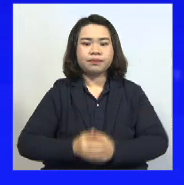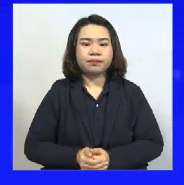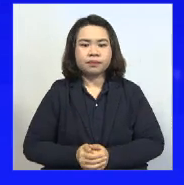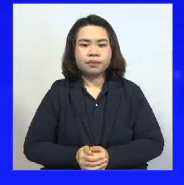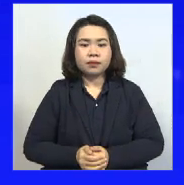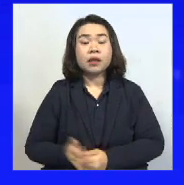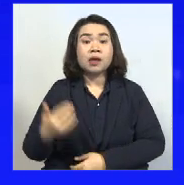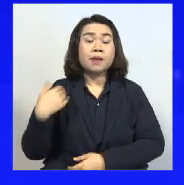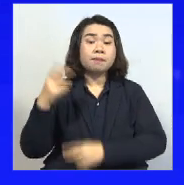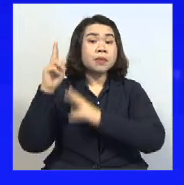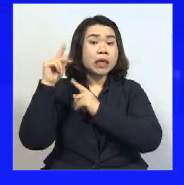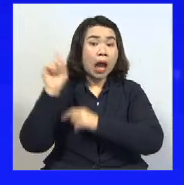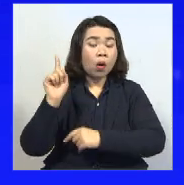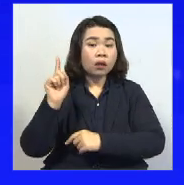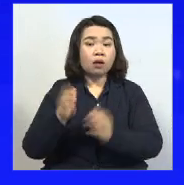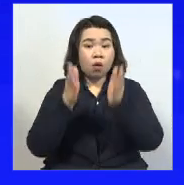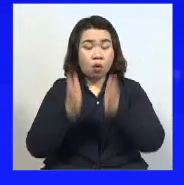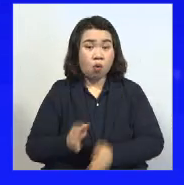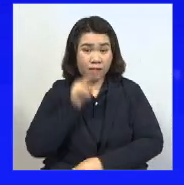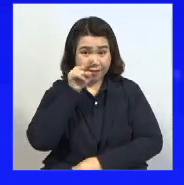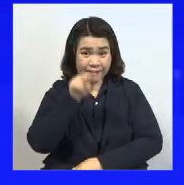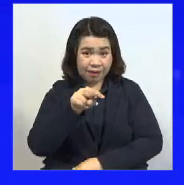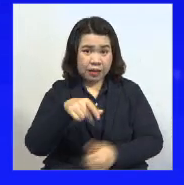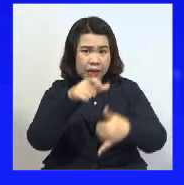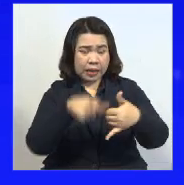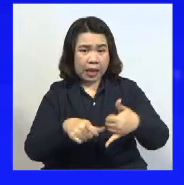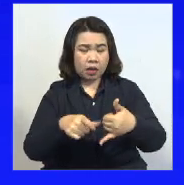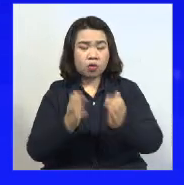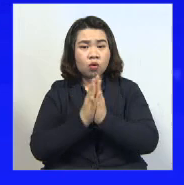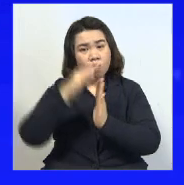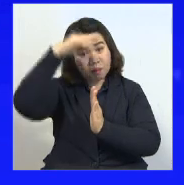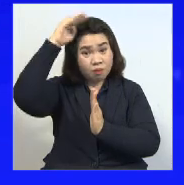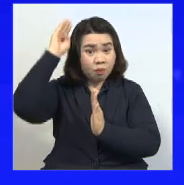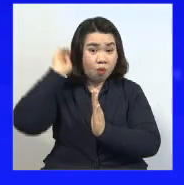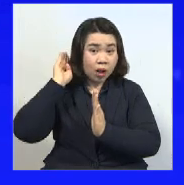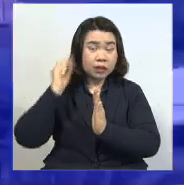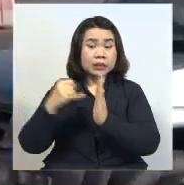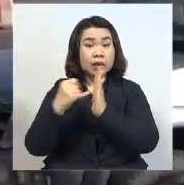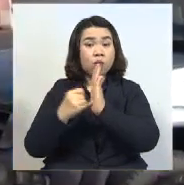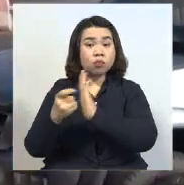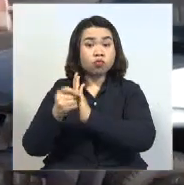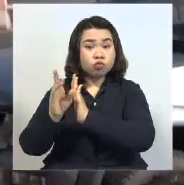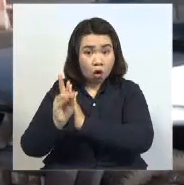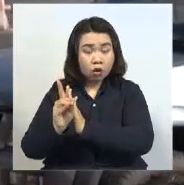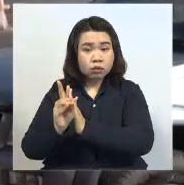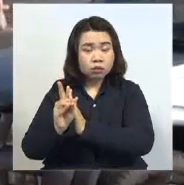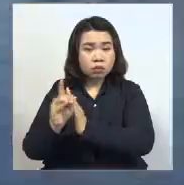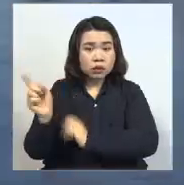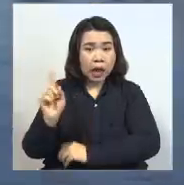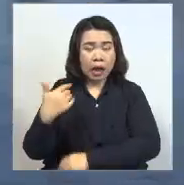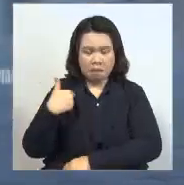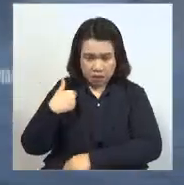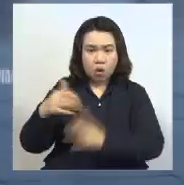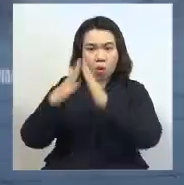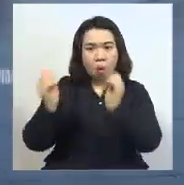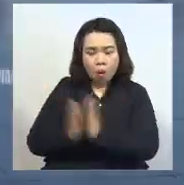ที่มีข่าวบอกว่ามีคนไปพบนายสมคิดบวชเป็นพระอยู่ที่จังหวัดอุดรธานีนะคะมีการไปตร